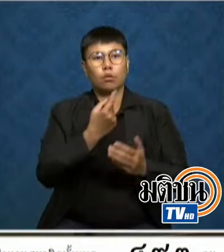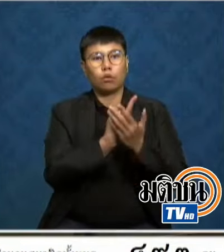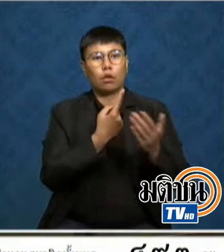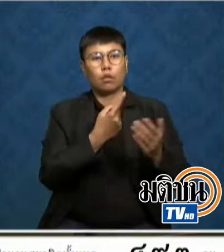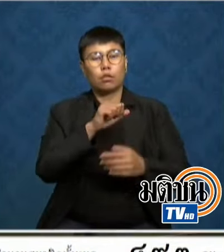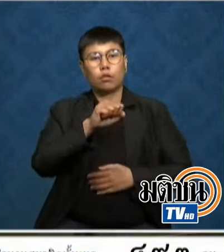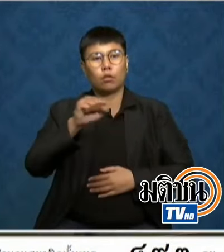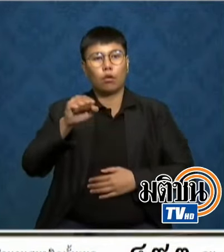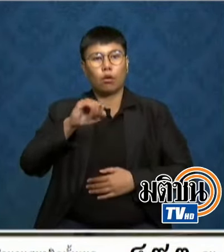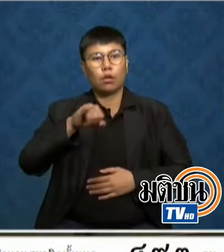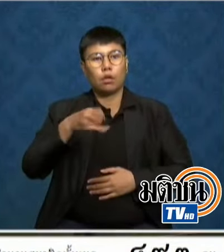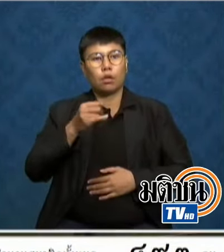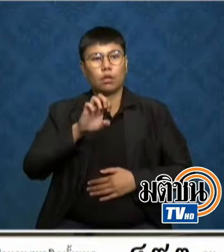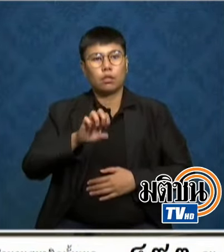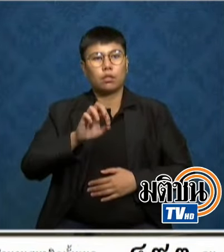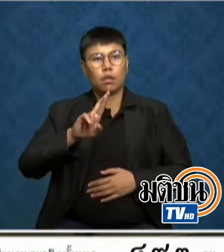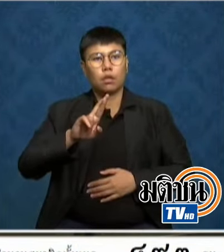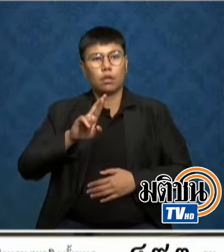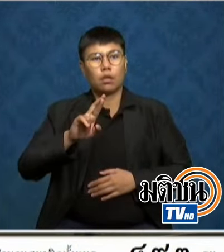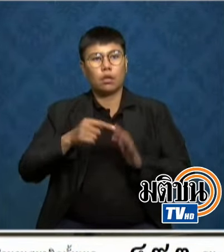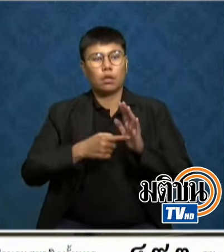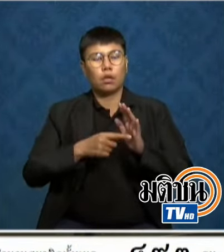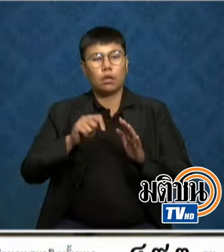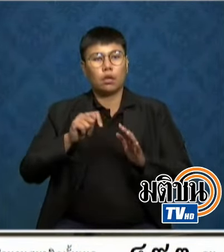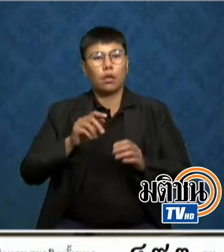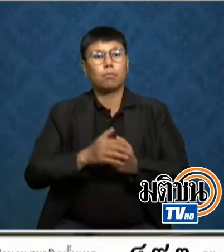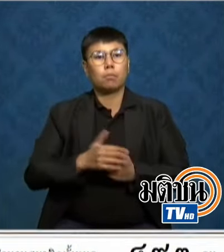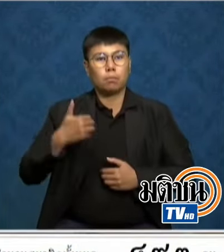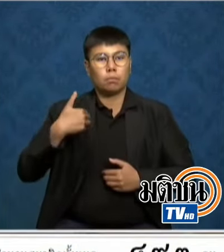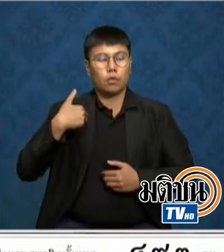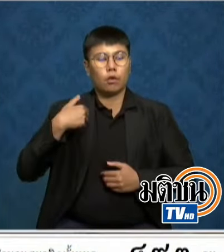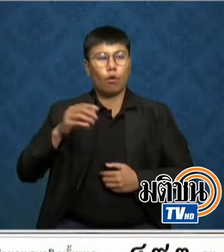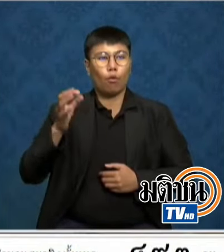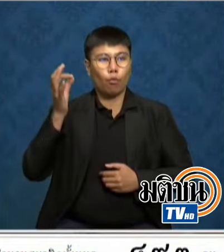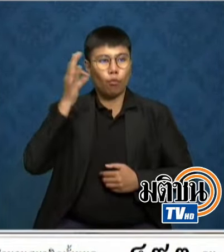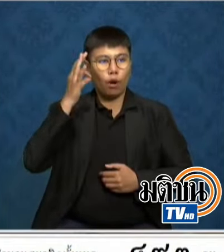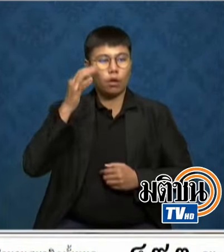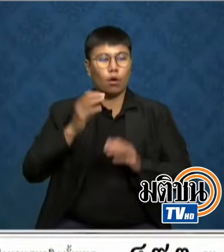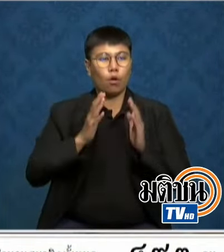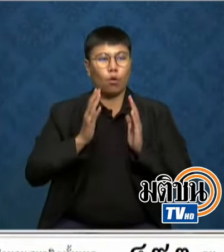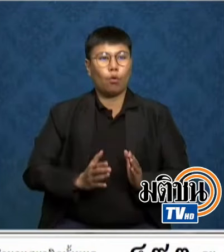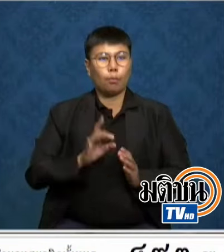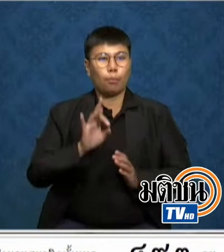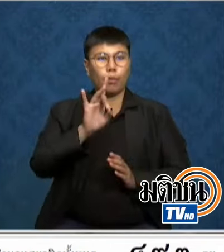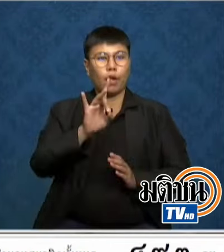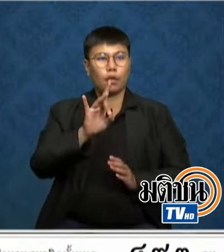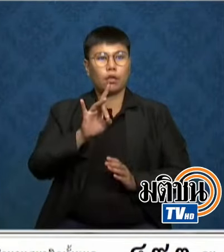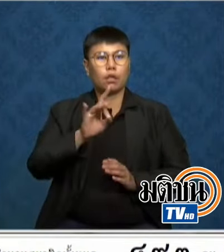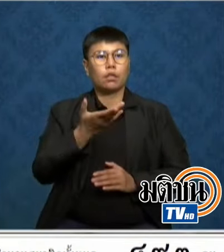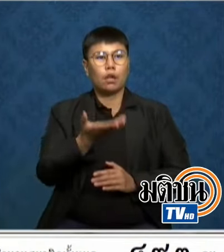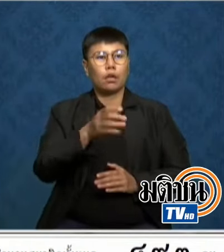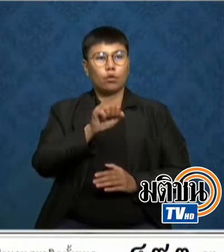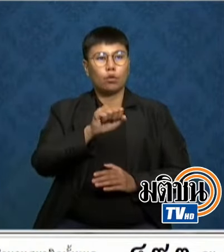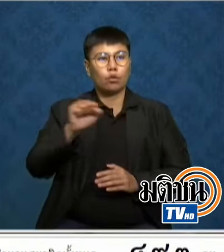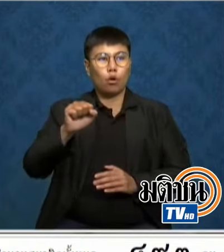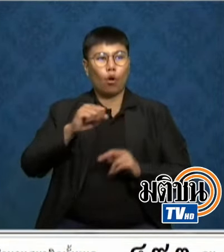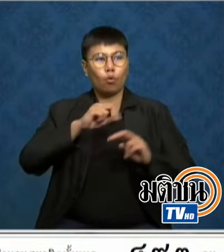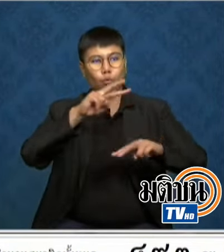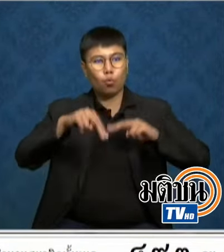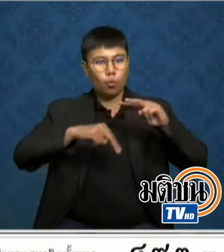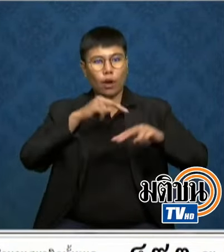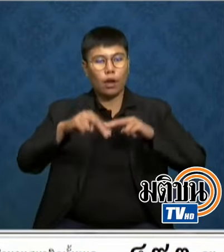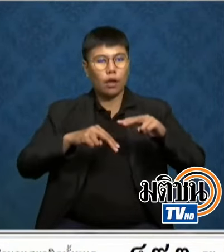ได้พาคณะมาร่วมฟังการประชุมด้วยกัน8ท่านนะครับท่านส.ส.ดูแล